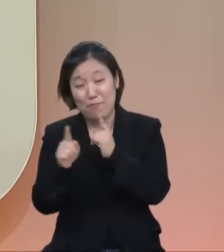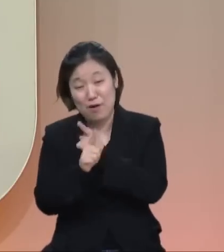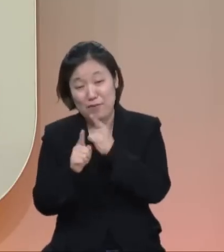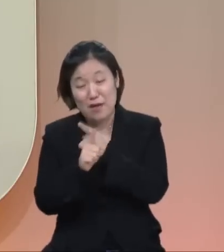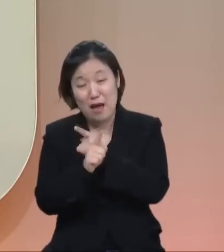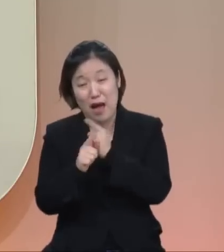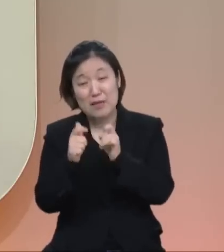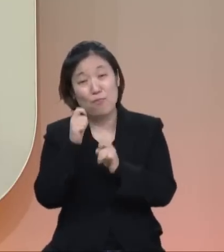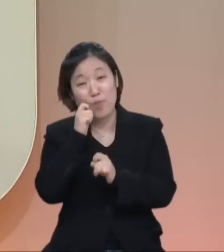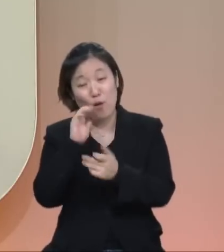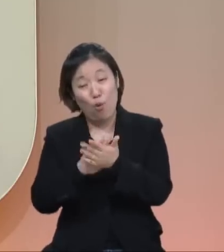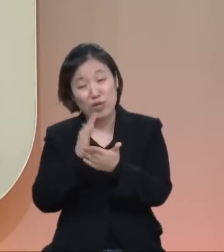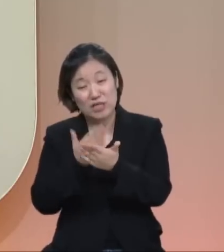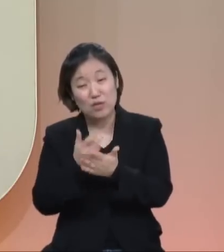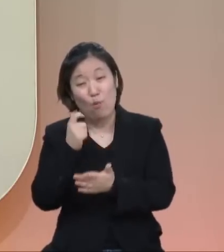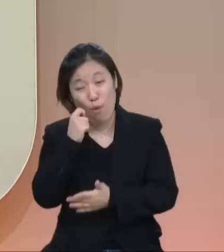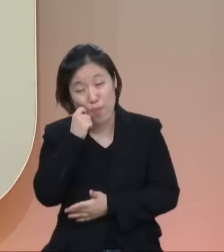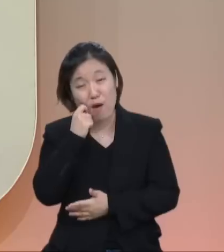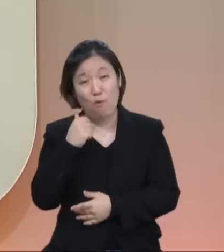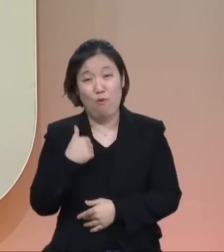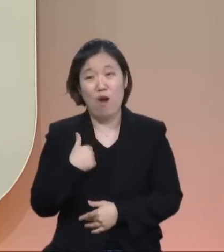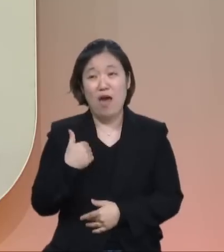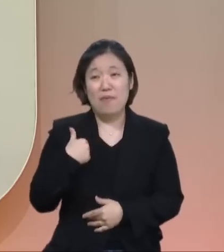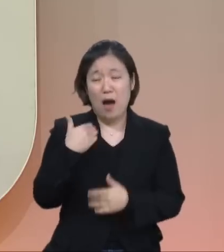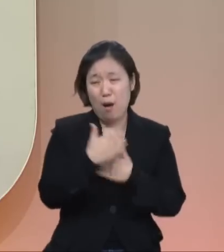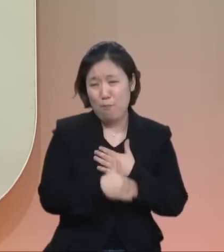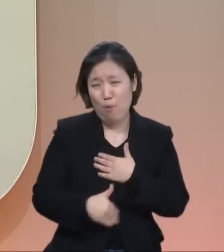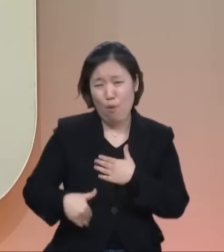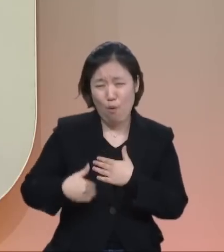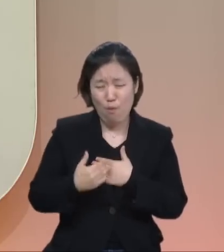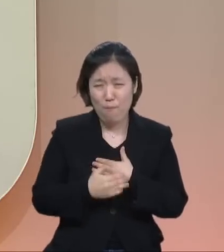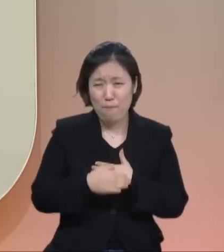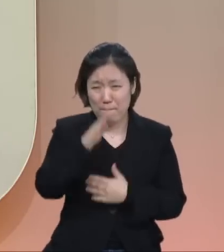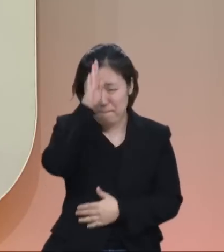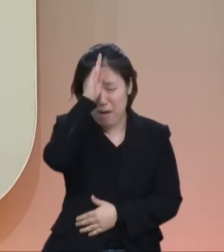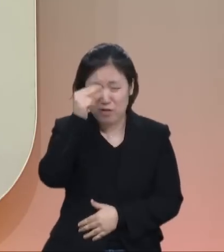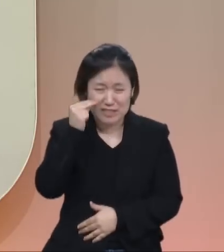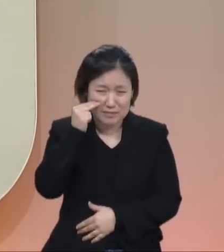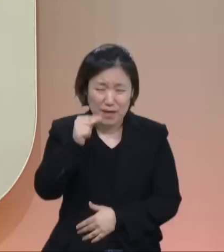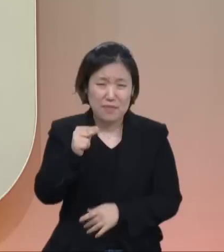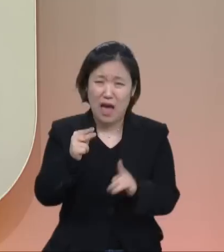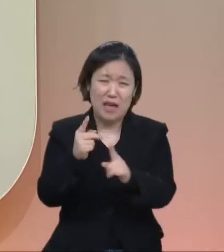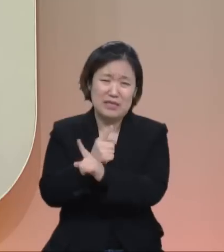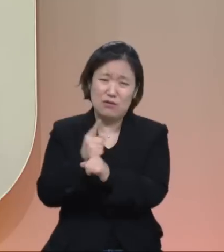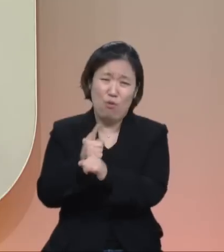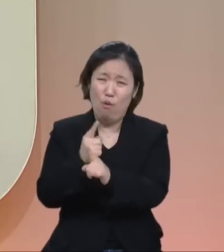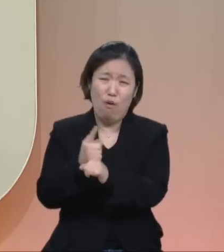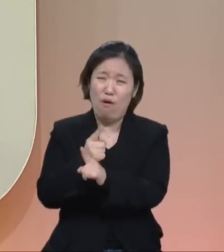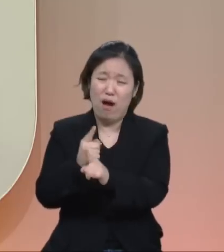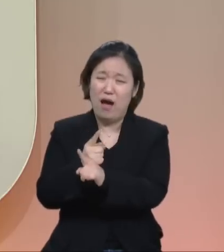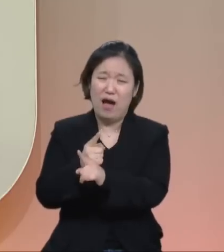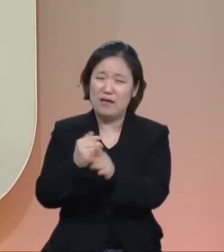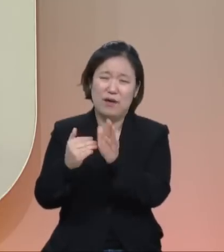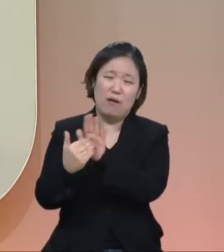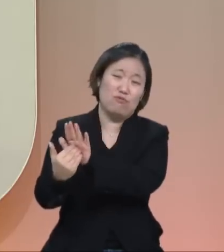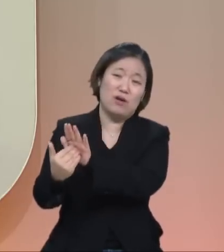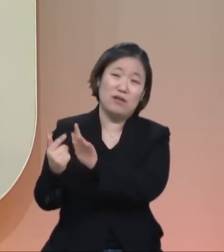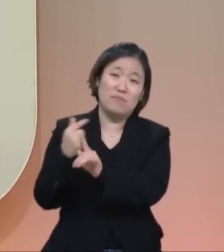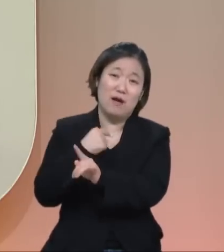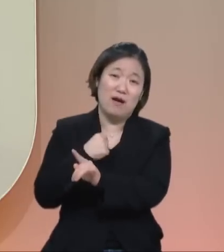없고 그리고 병원 지금 몸에이 지형까지 됐는데 치료를 받아서 더 살고 싶은 마음도 없습니다